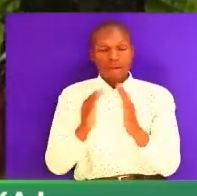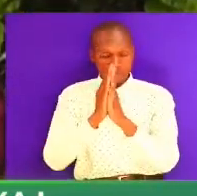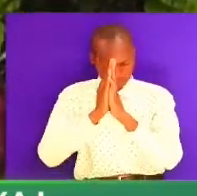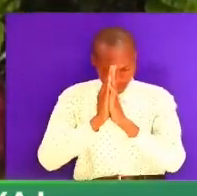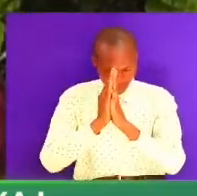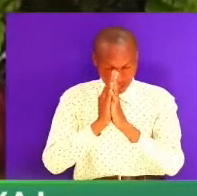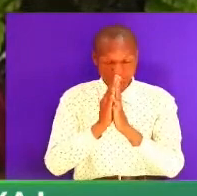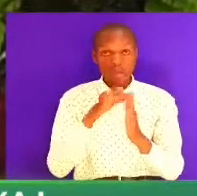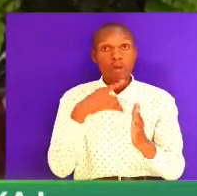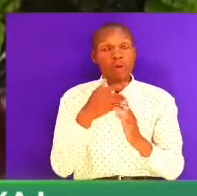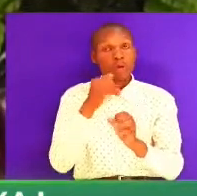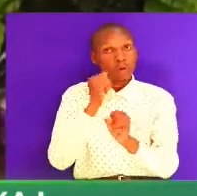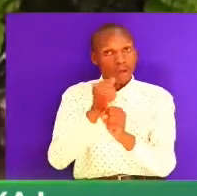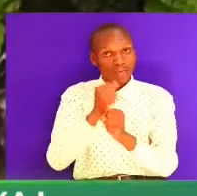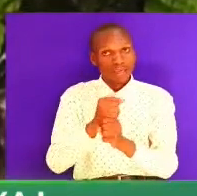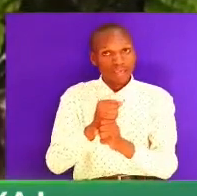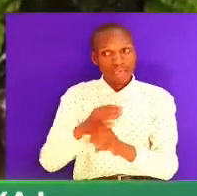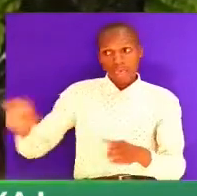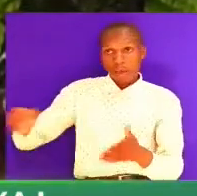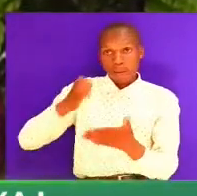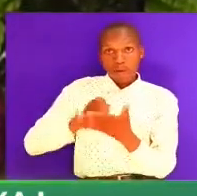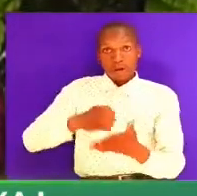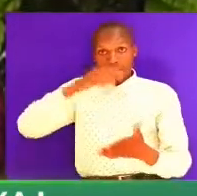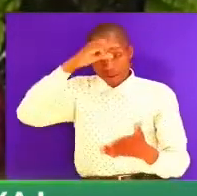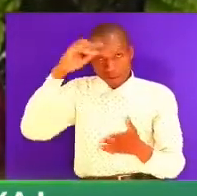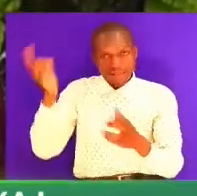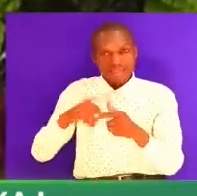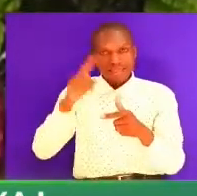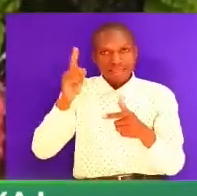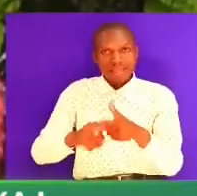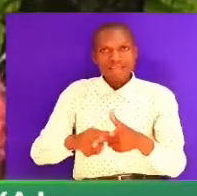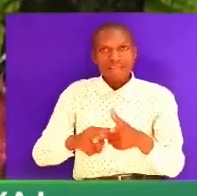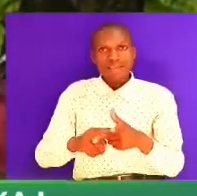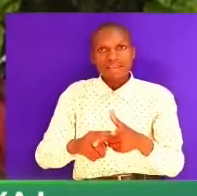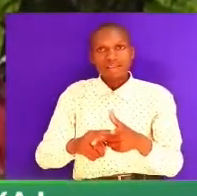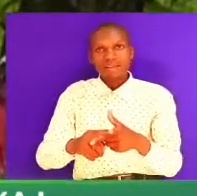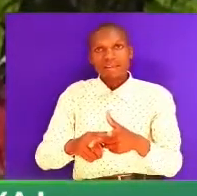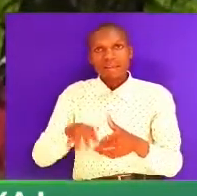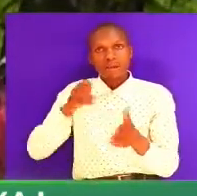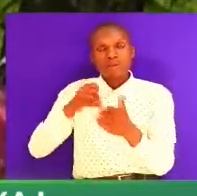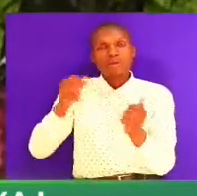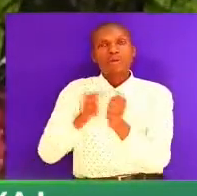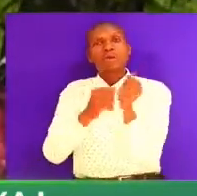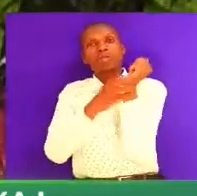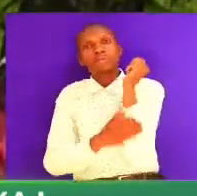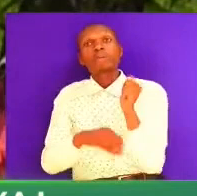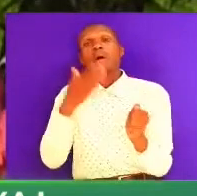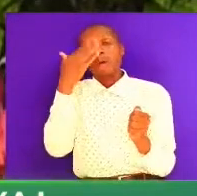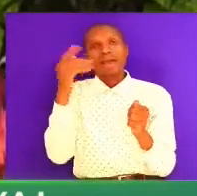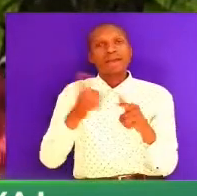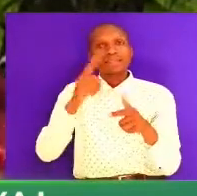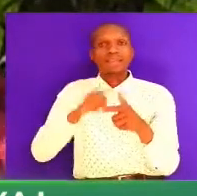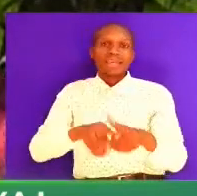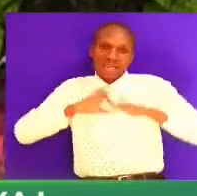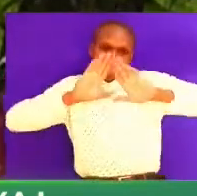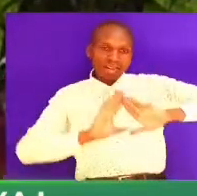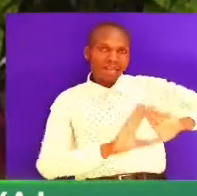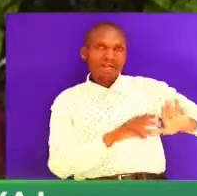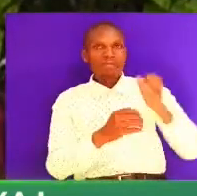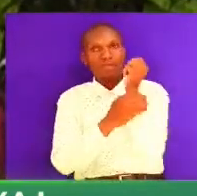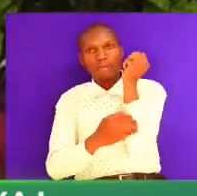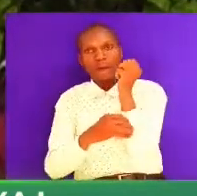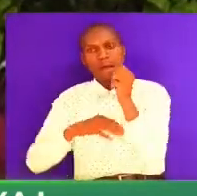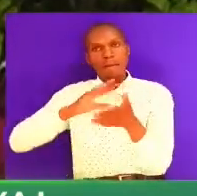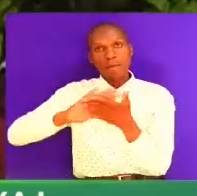jo bugate gasi ayo li kire serikali ngia kuru ane ria batak. Mbako tiga bataka baca bumbe dari bara tu nyuri bari batu banyete bicica sito